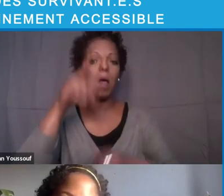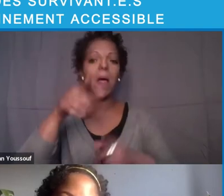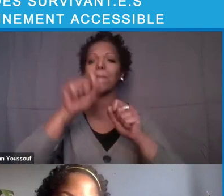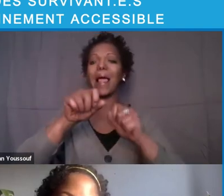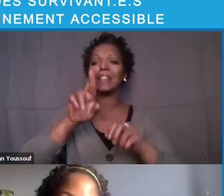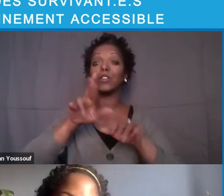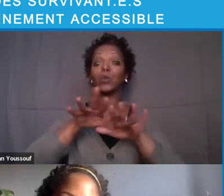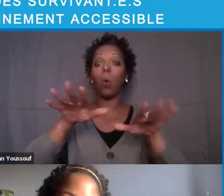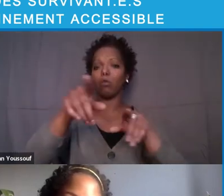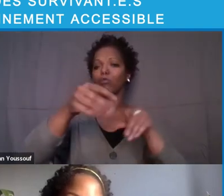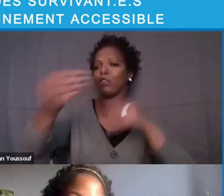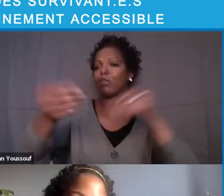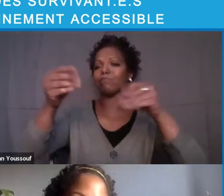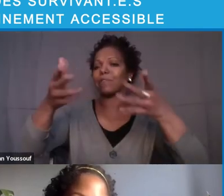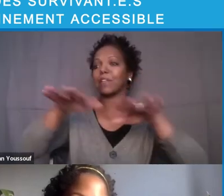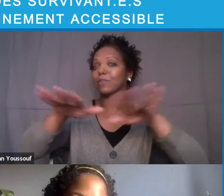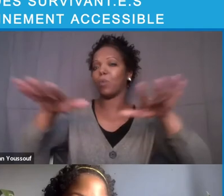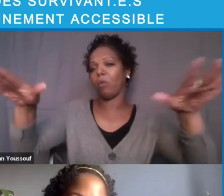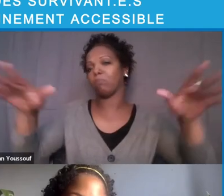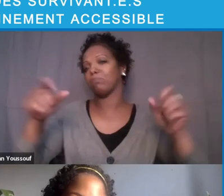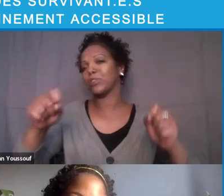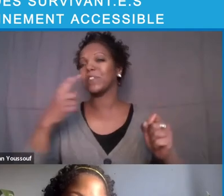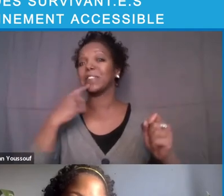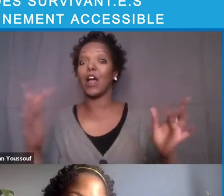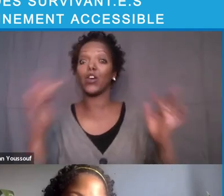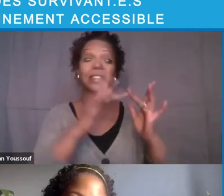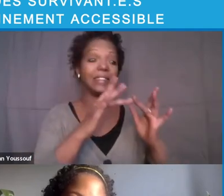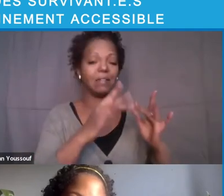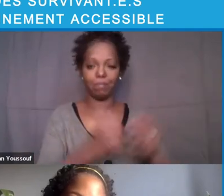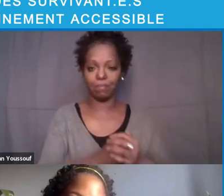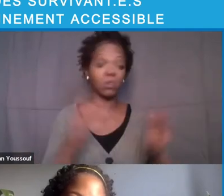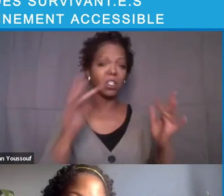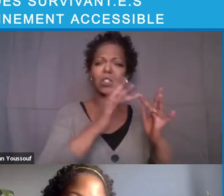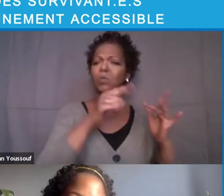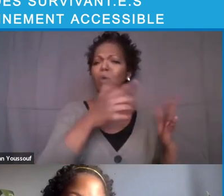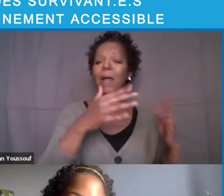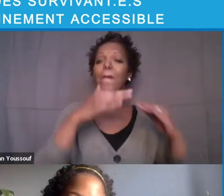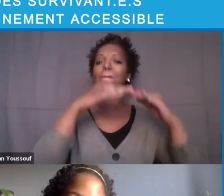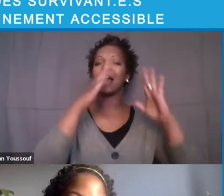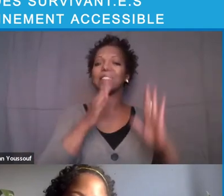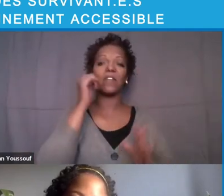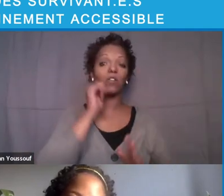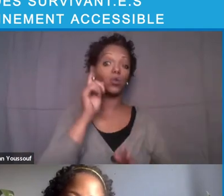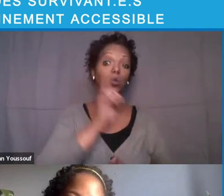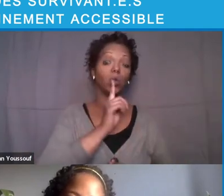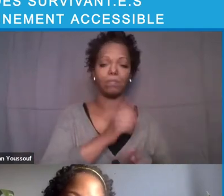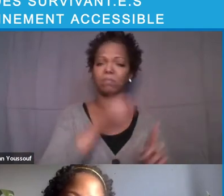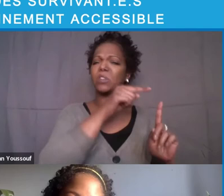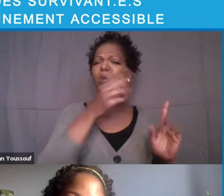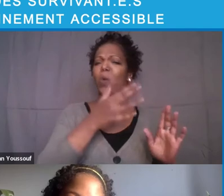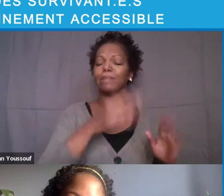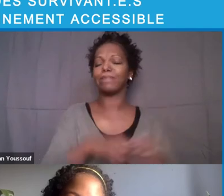au courant de ce que nous, on vit. Puis je pense que vous pourrez transmettre l'information dans vos communautés et dans